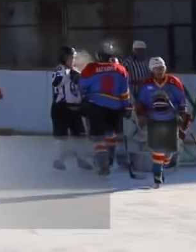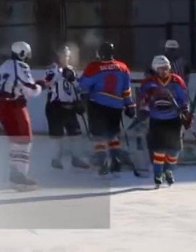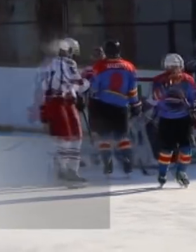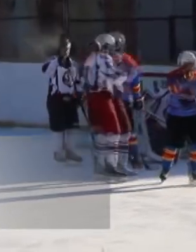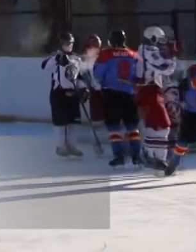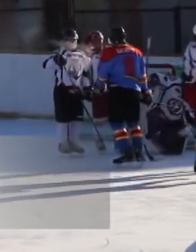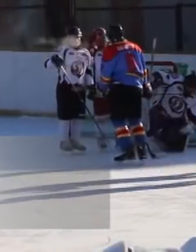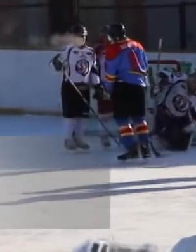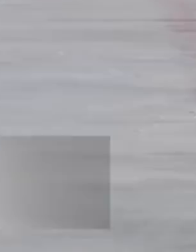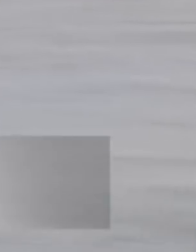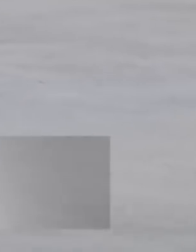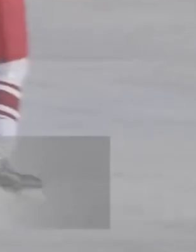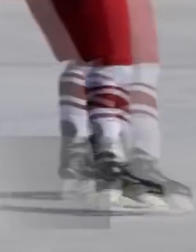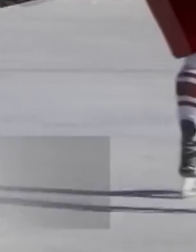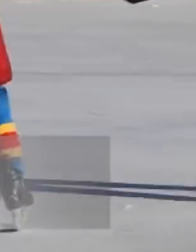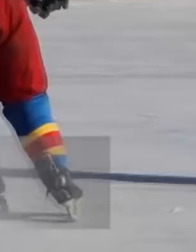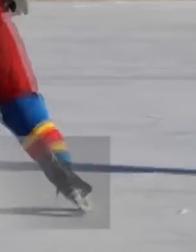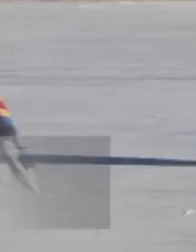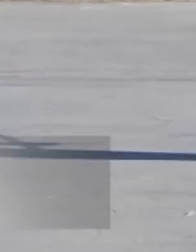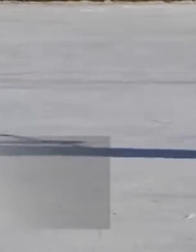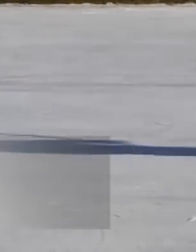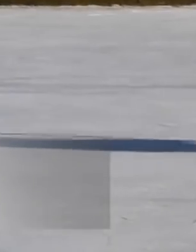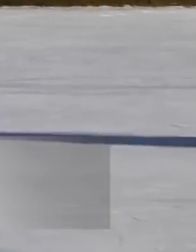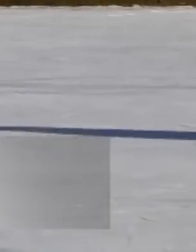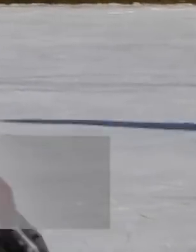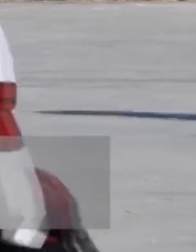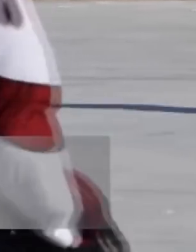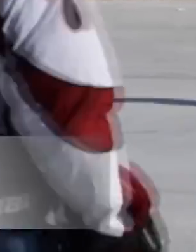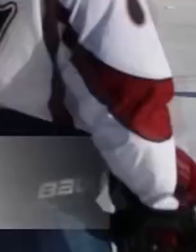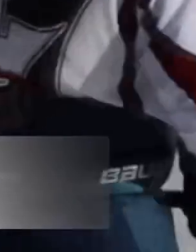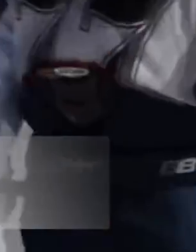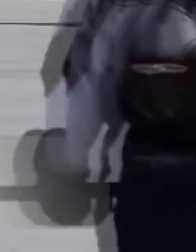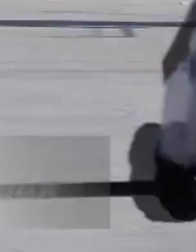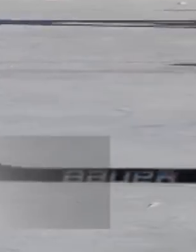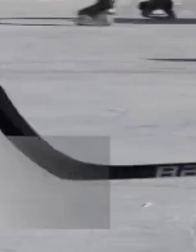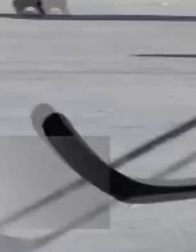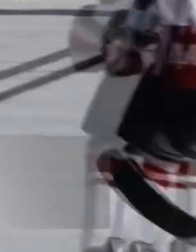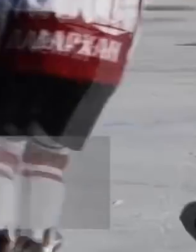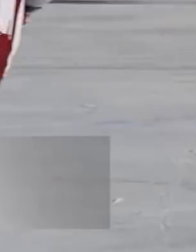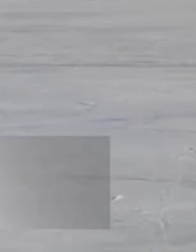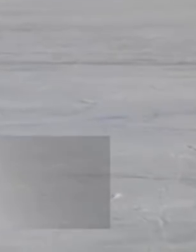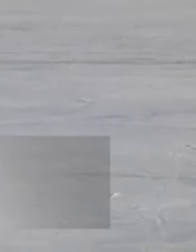багт легионоор тоглогчид олноороо багт нь тоглож байгаа нь өмнөх үлрэлийн үзүүлэлтүүдээс холд авсан байна.